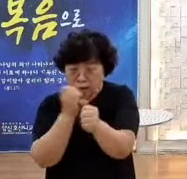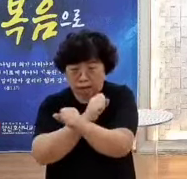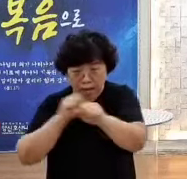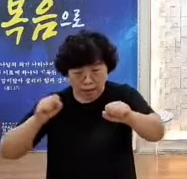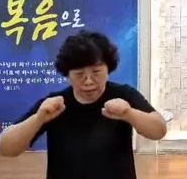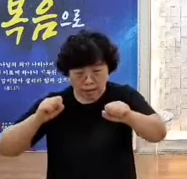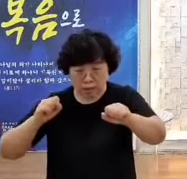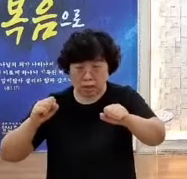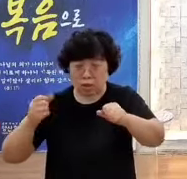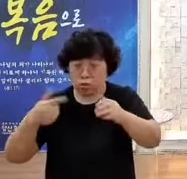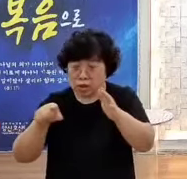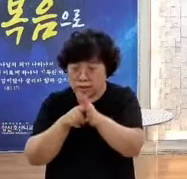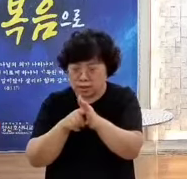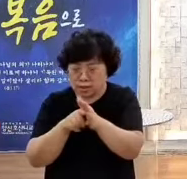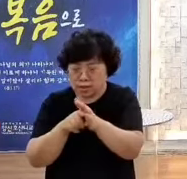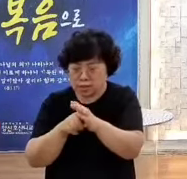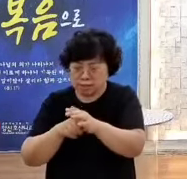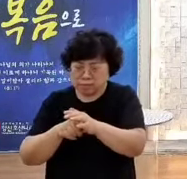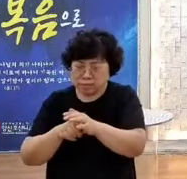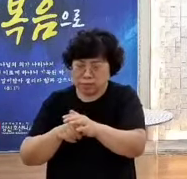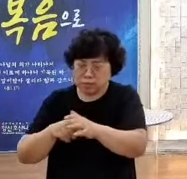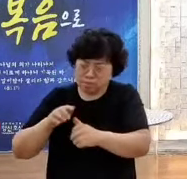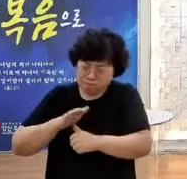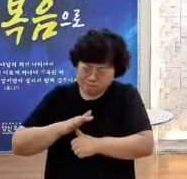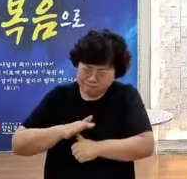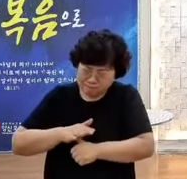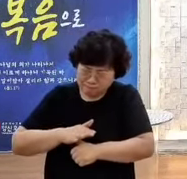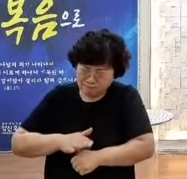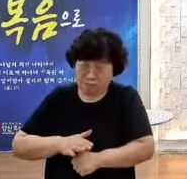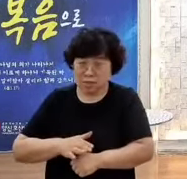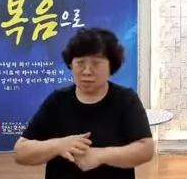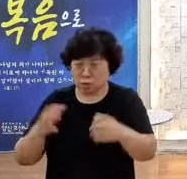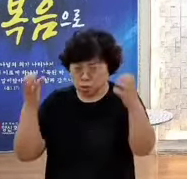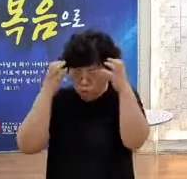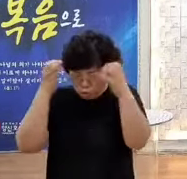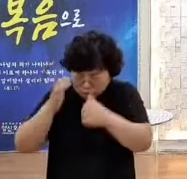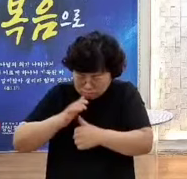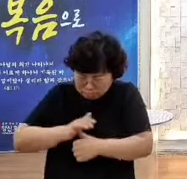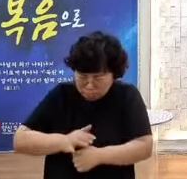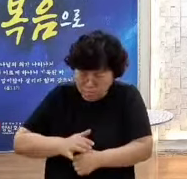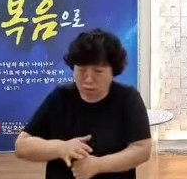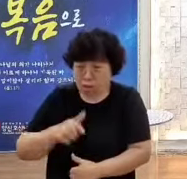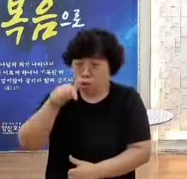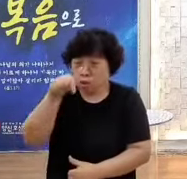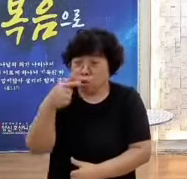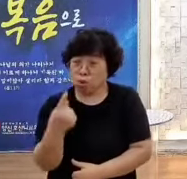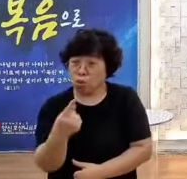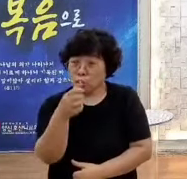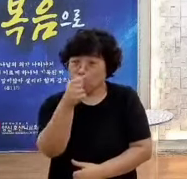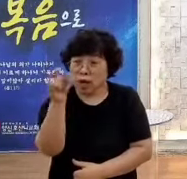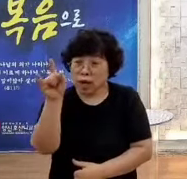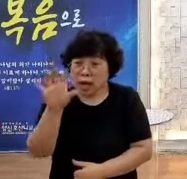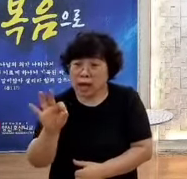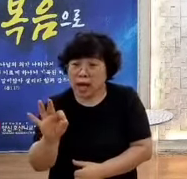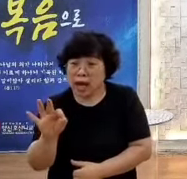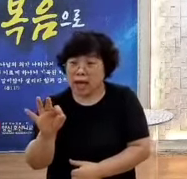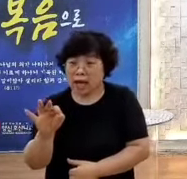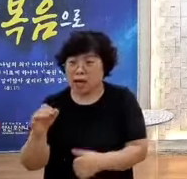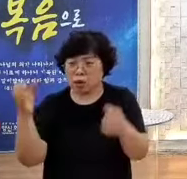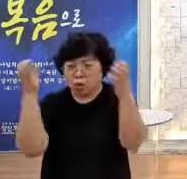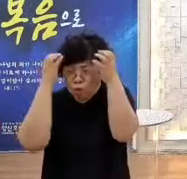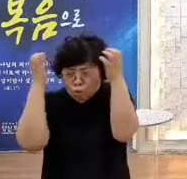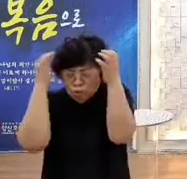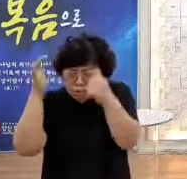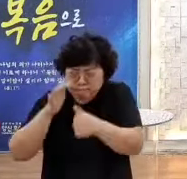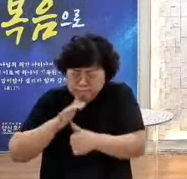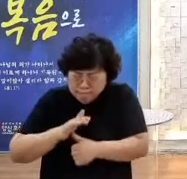고행. 옛날에 수도사들이 막 고행을 하고 막 했던 걸 아마 여러분 책들을 통해서 아마 많이 보셨을 거예요.